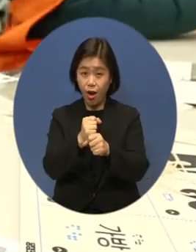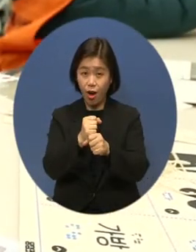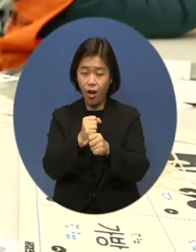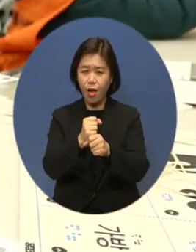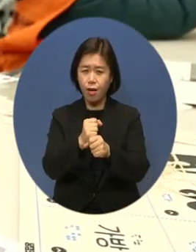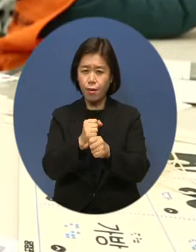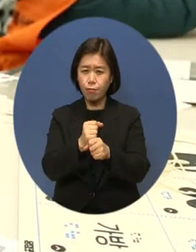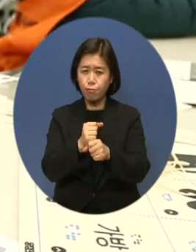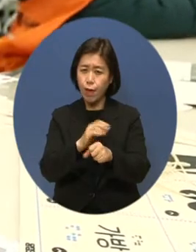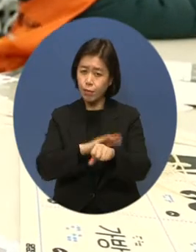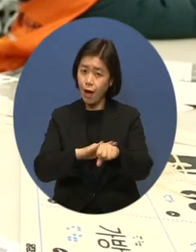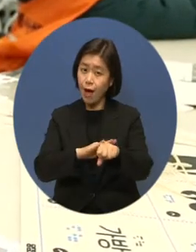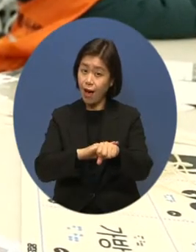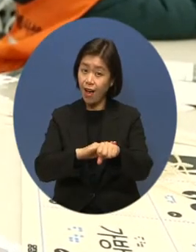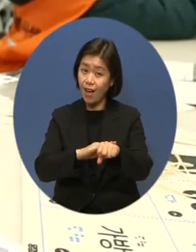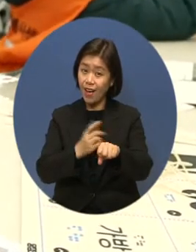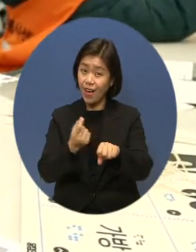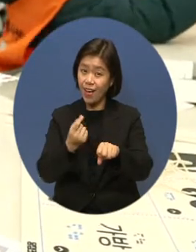같아요?